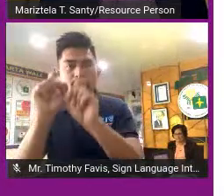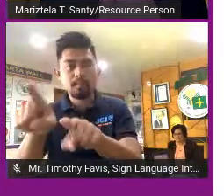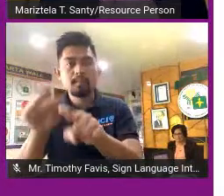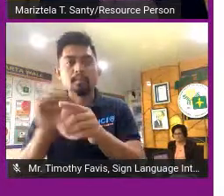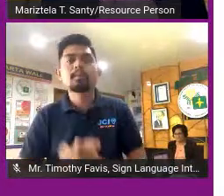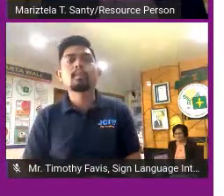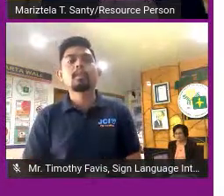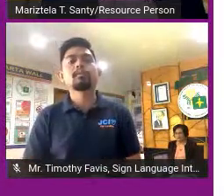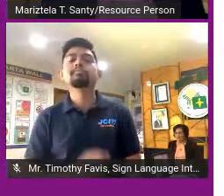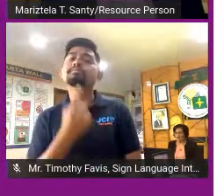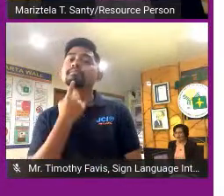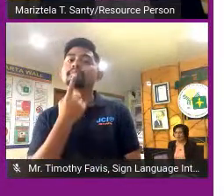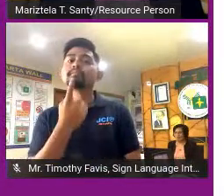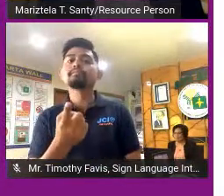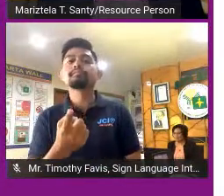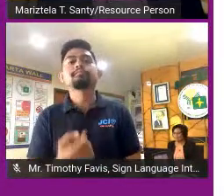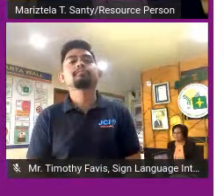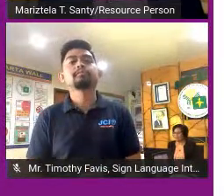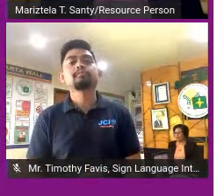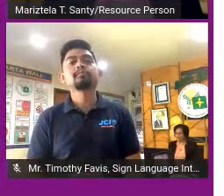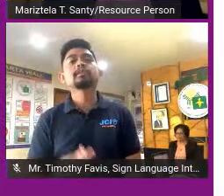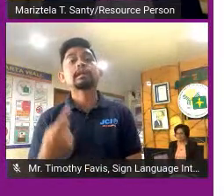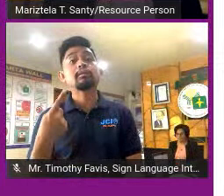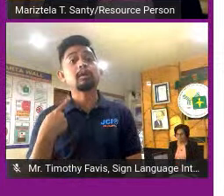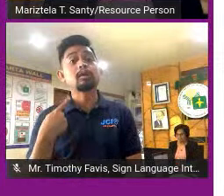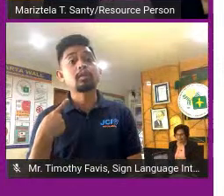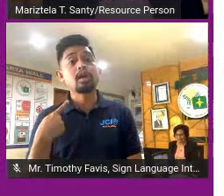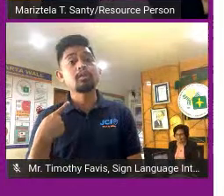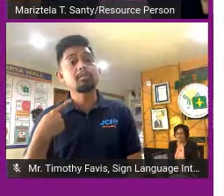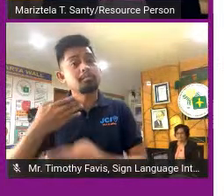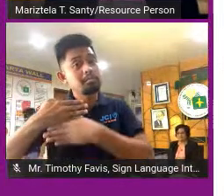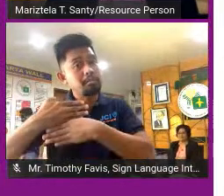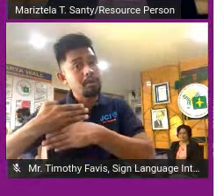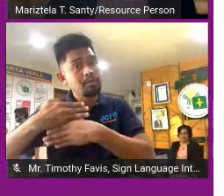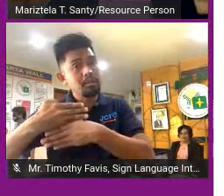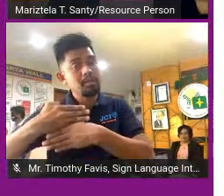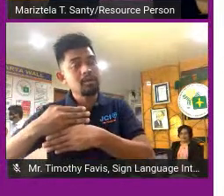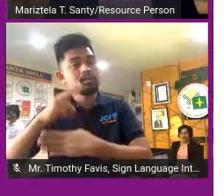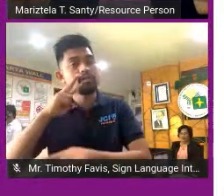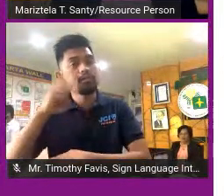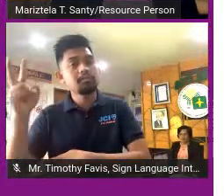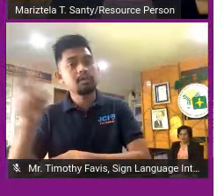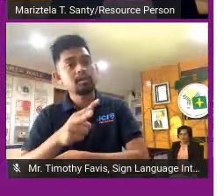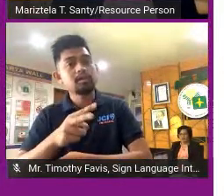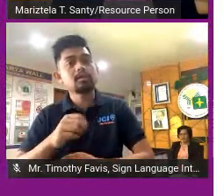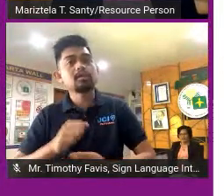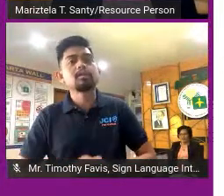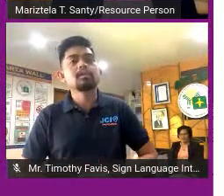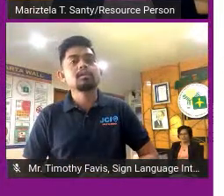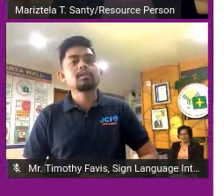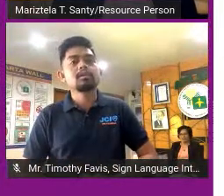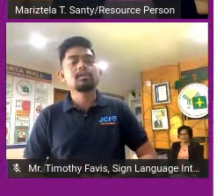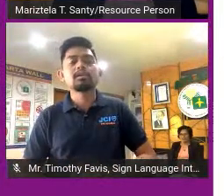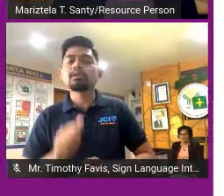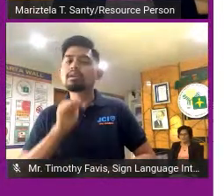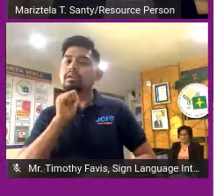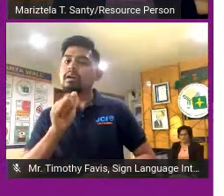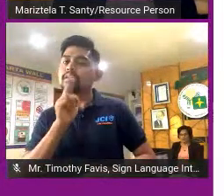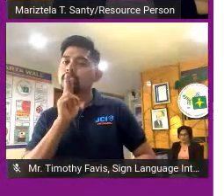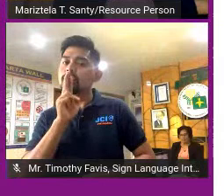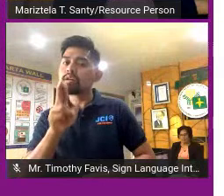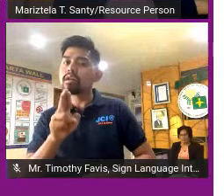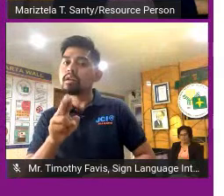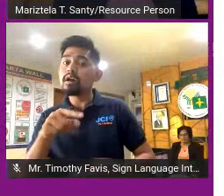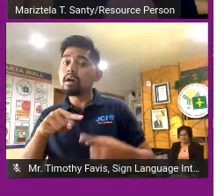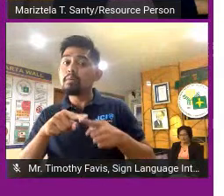Sabi nga, we have built-in boundaries and biases. They are also not real but exist only in